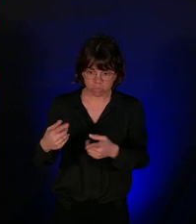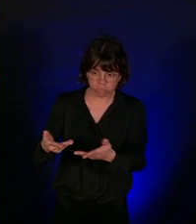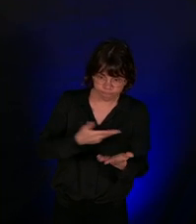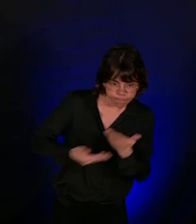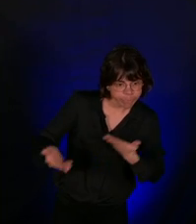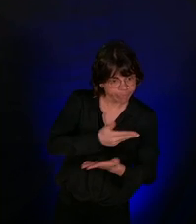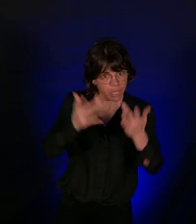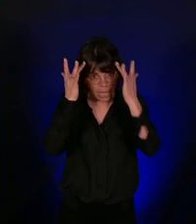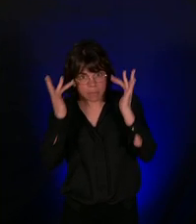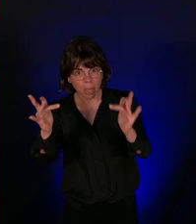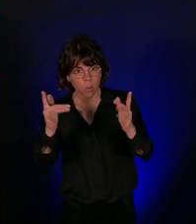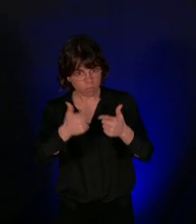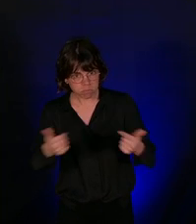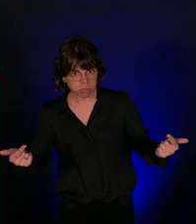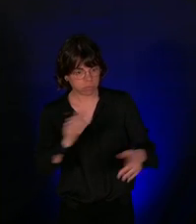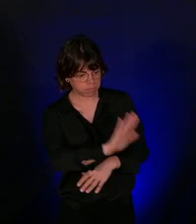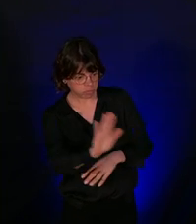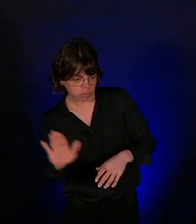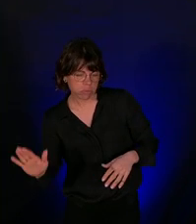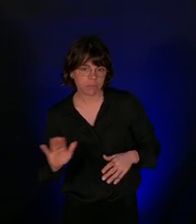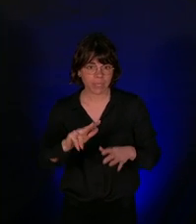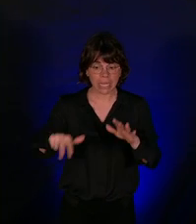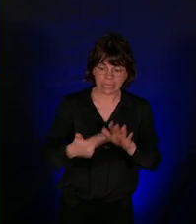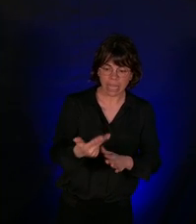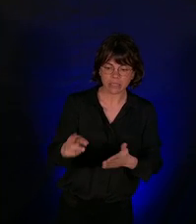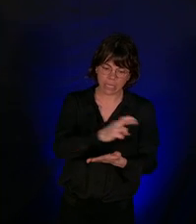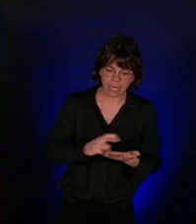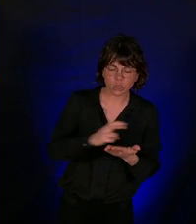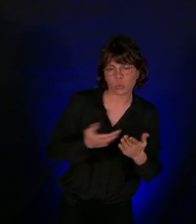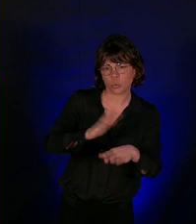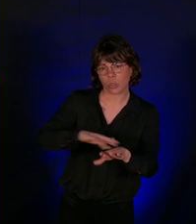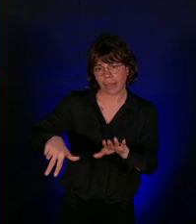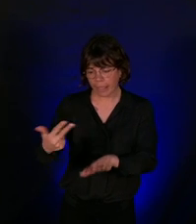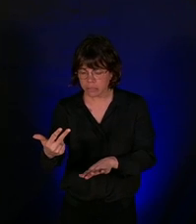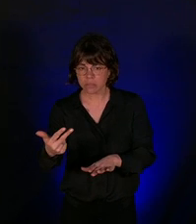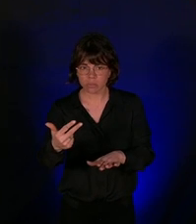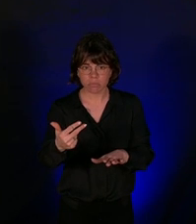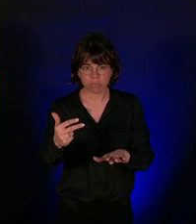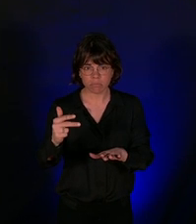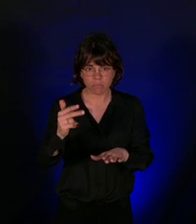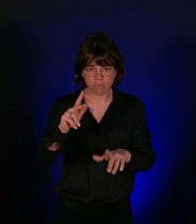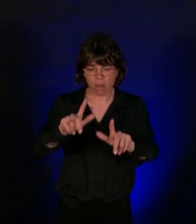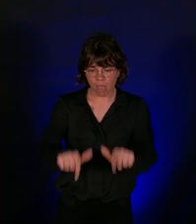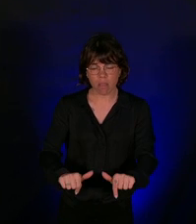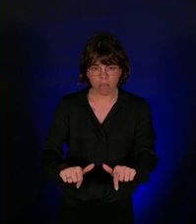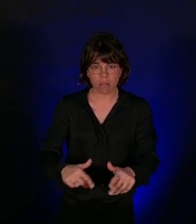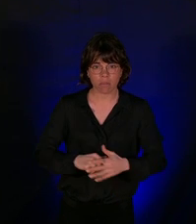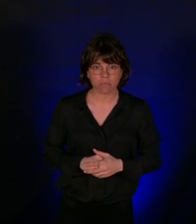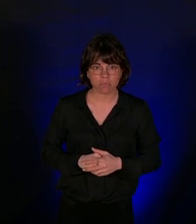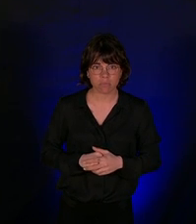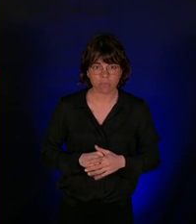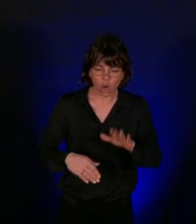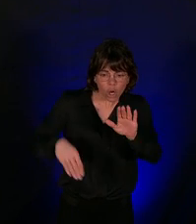des expériences diverses 1 13 régions sur 13 sont représenté parmi ces